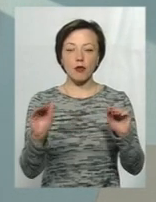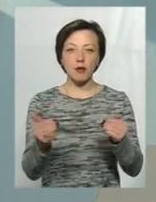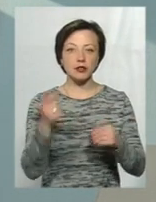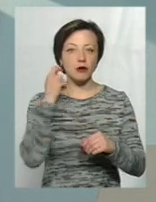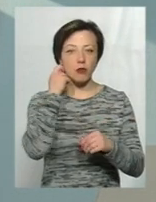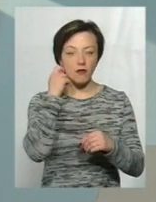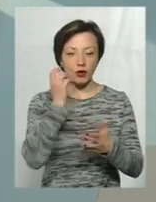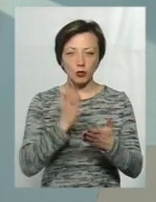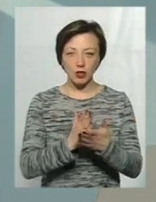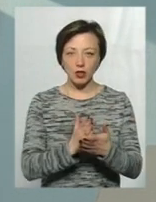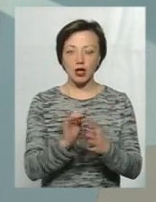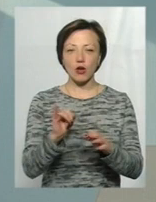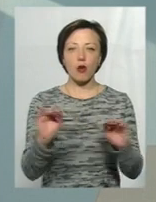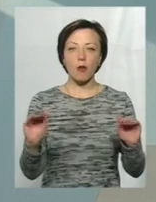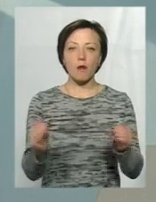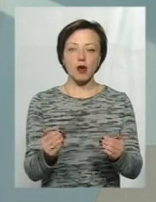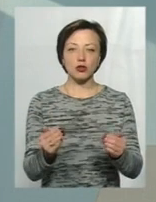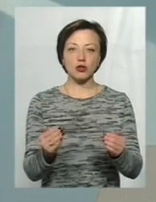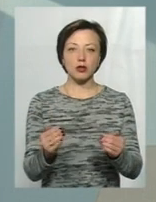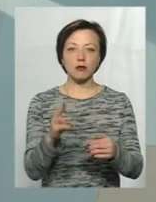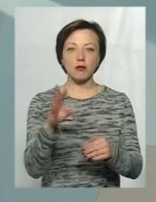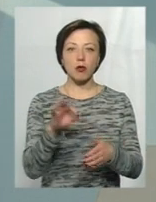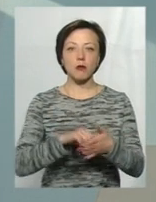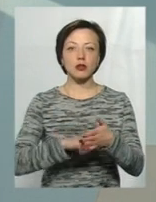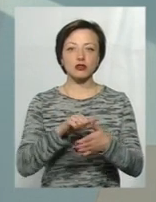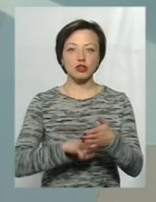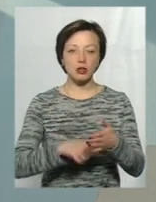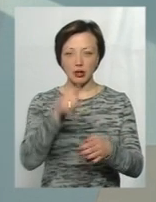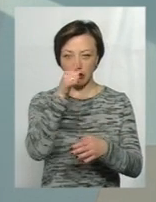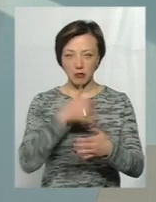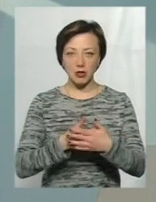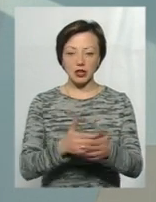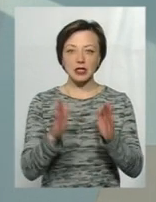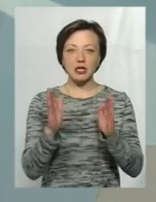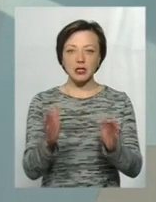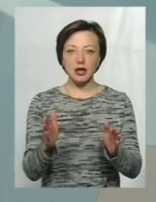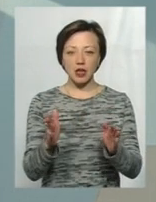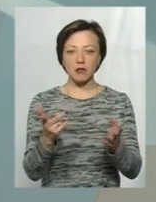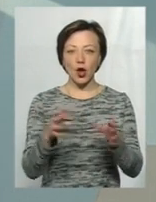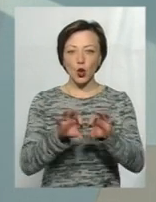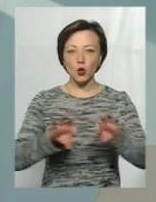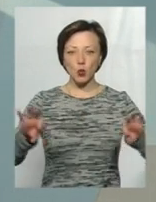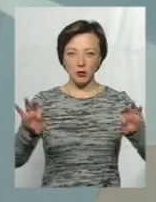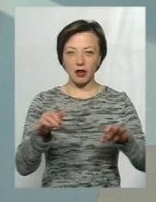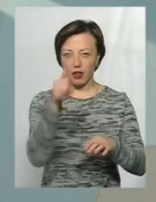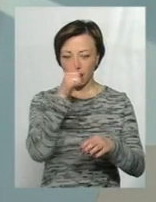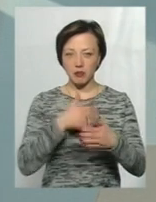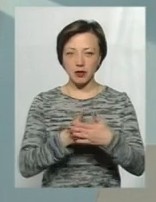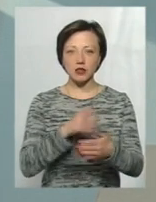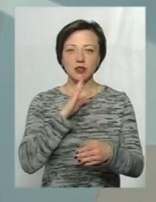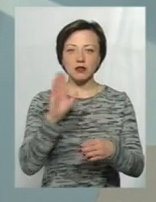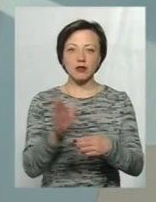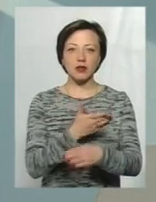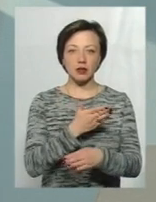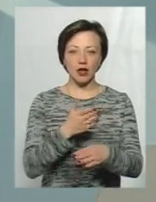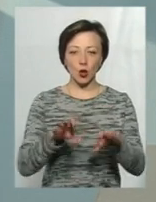віку. І обмеження йде по причинах непліддя, там лише трубне непліддя, причому при умові, що в жінки видалені